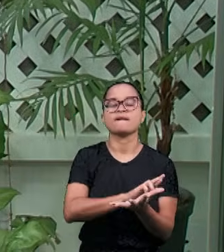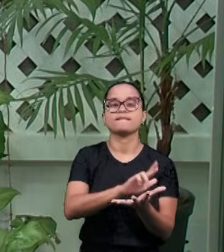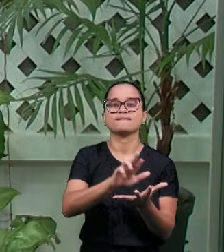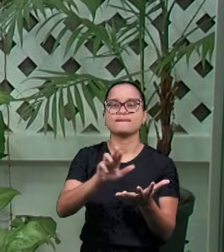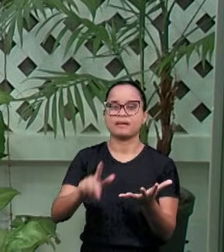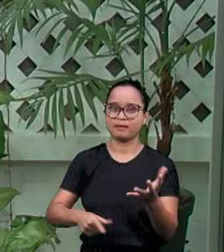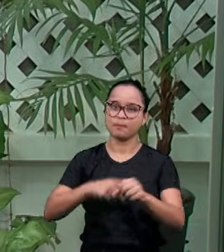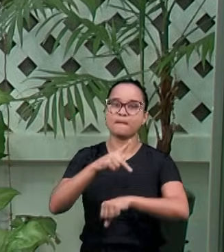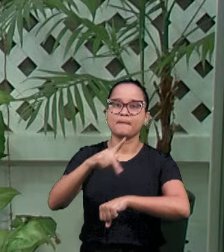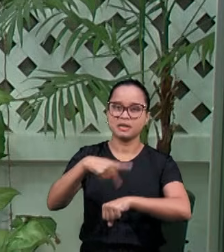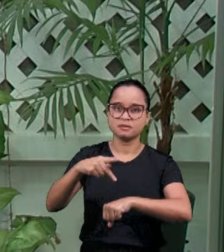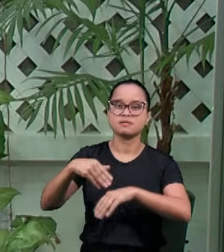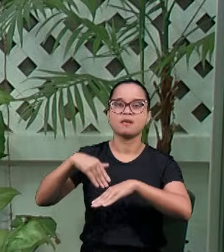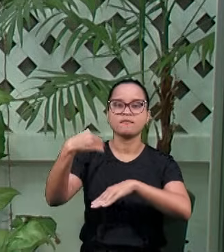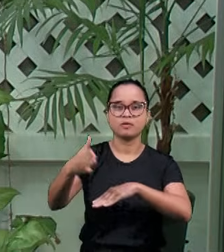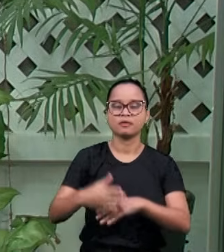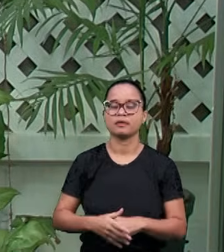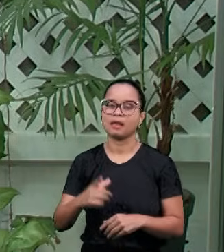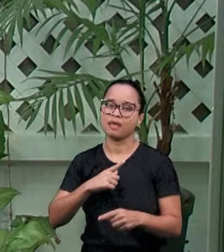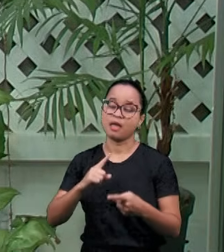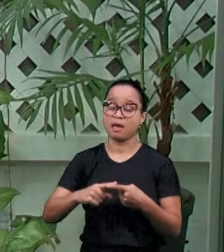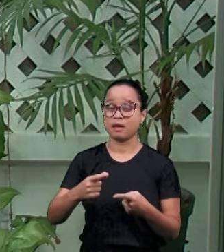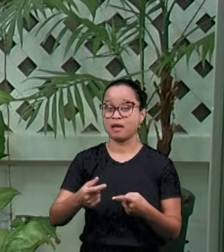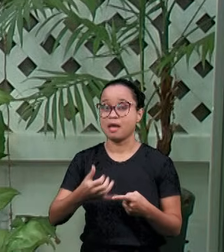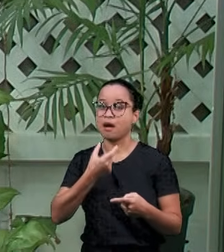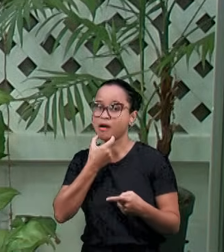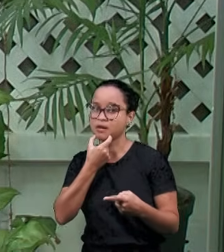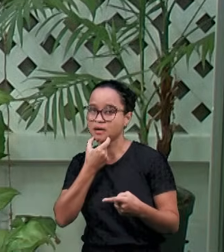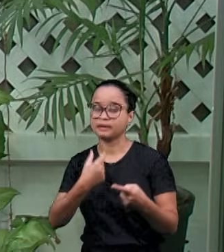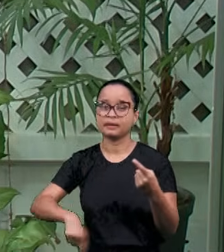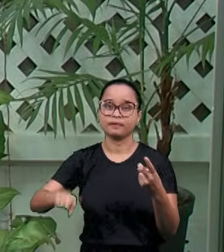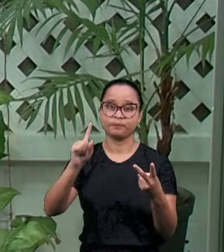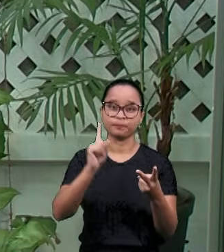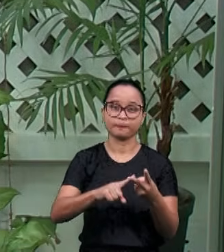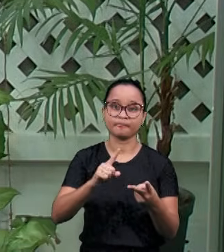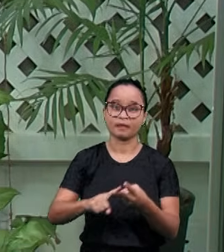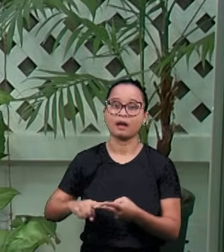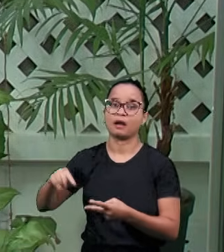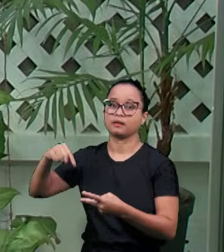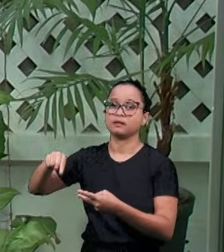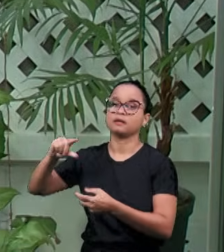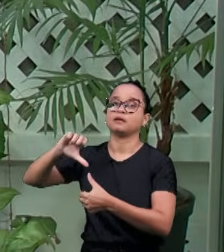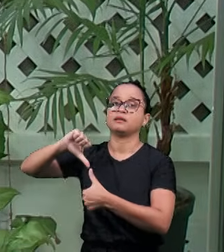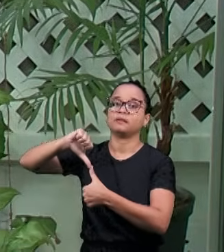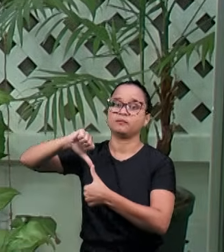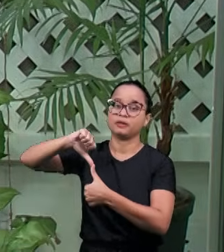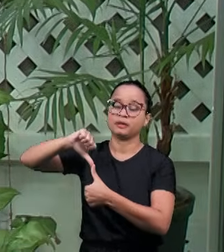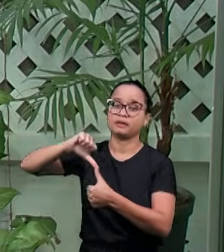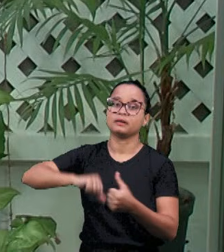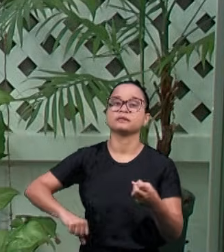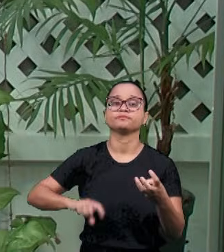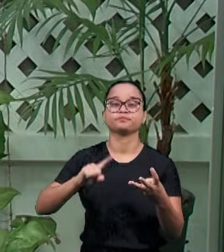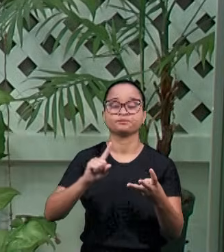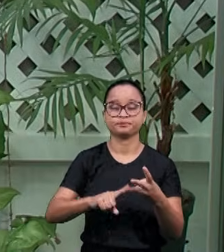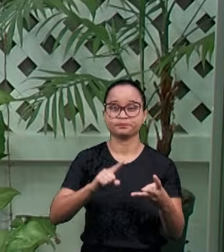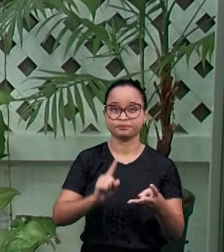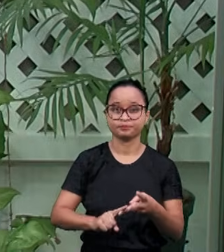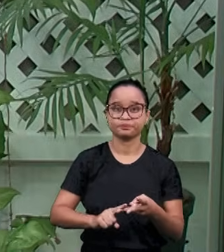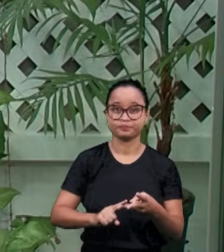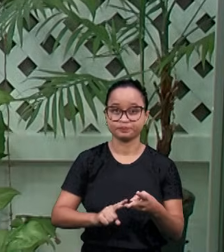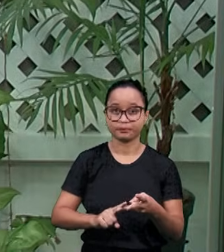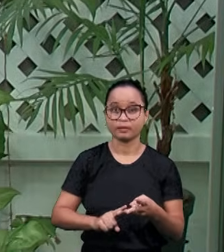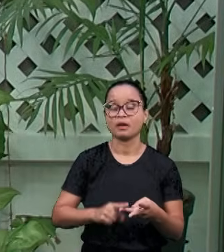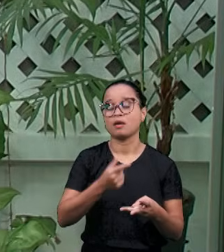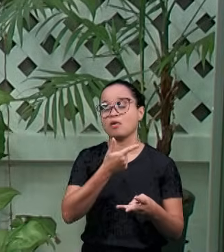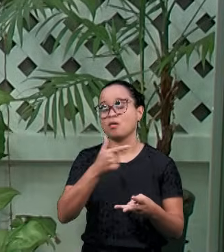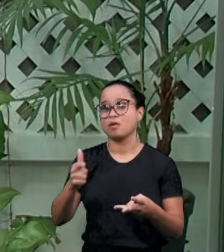à l'étranger, y compris l'Angleterre, ainsi en Amérique centrale, la République dominicaine, font